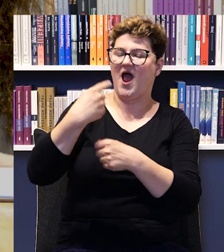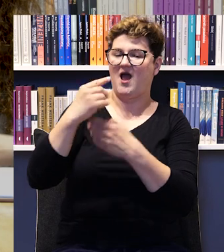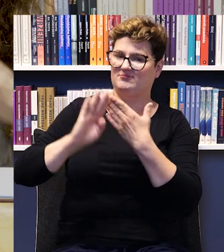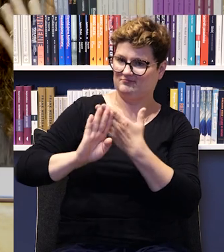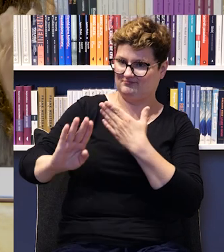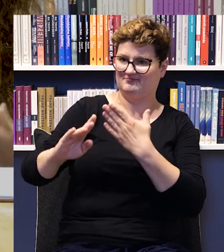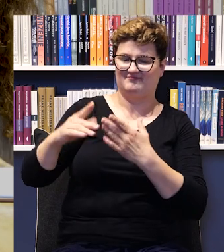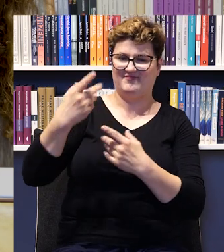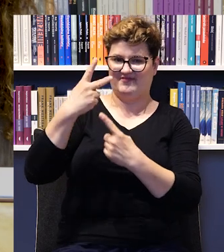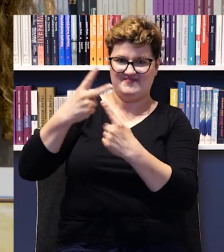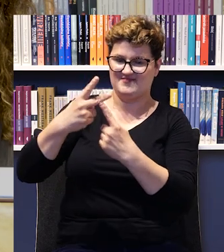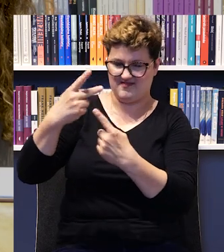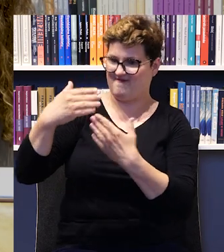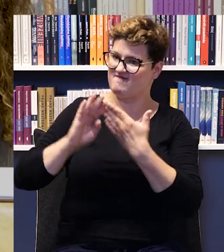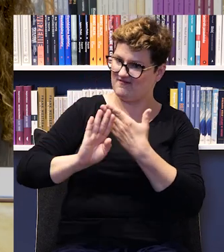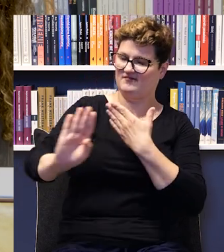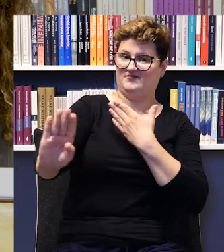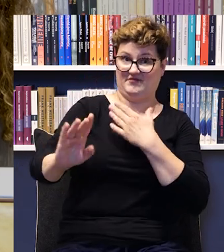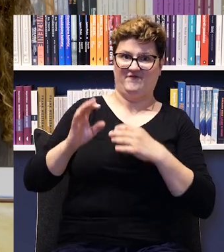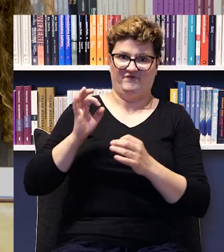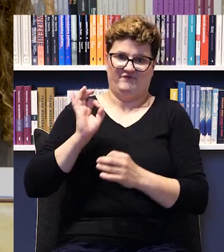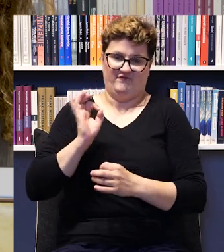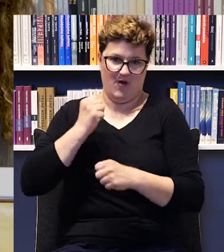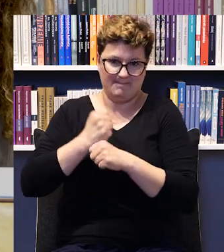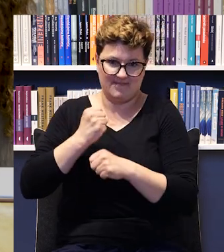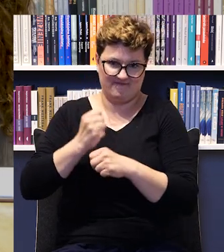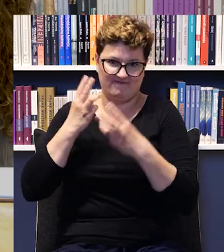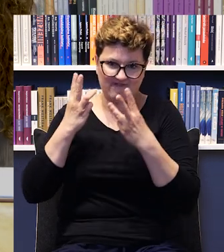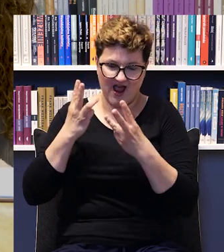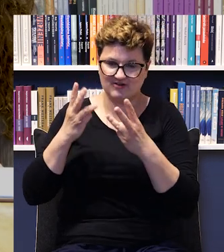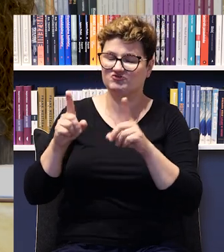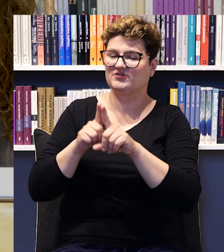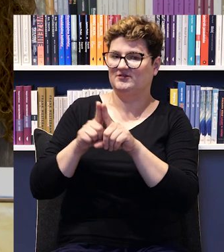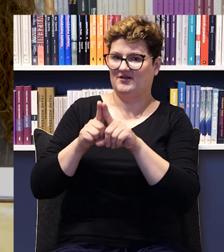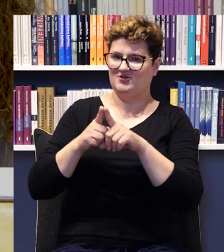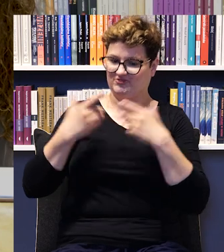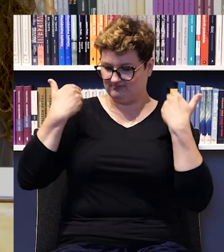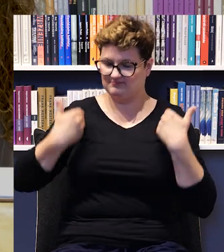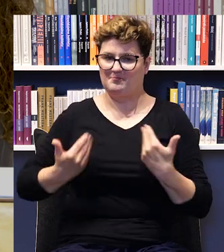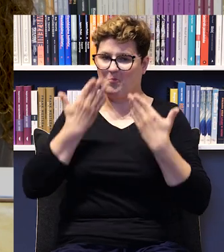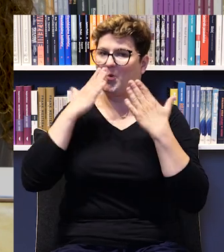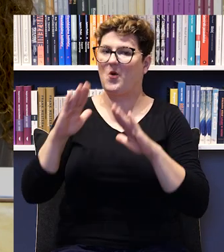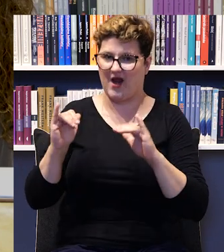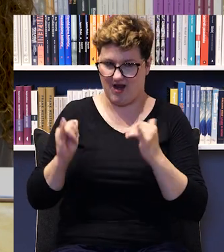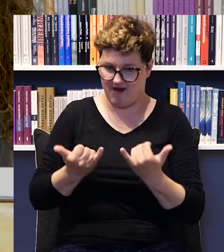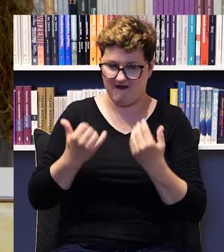jest myślę w tej jej pracy bardzo istotne i też w tym, z jakiej strony ona nam się pokazuje.